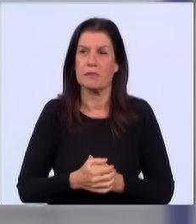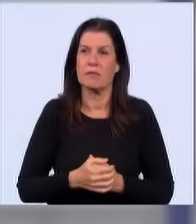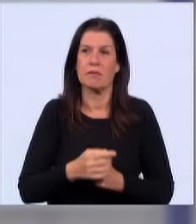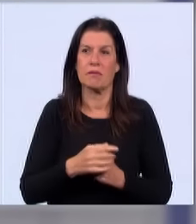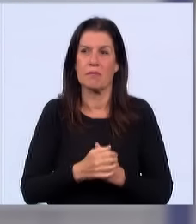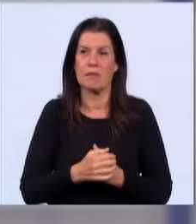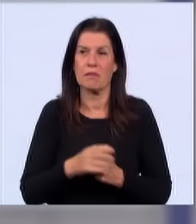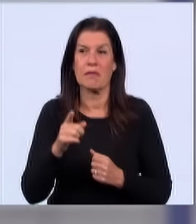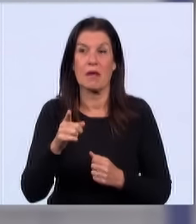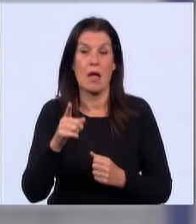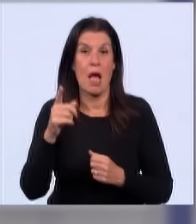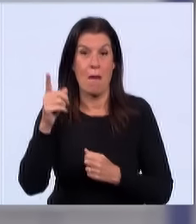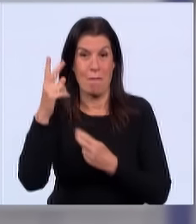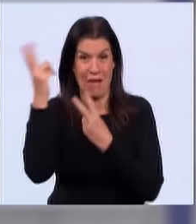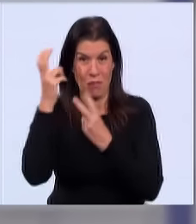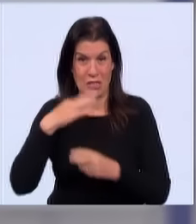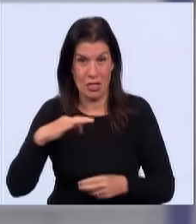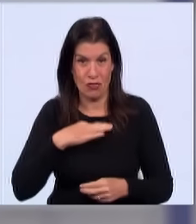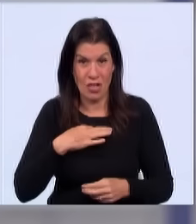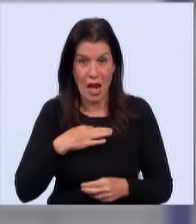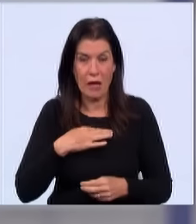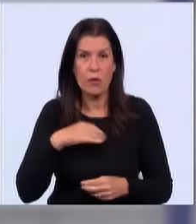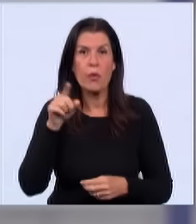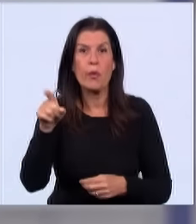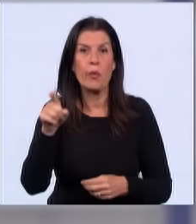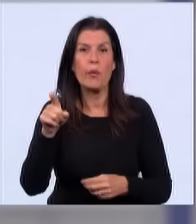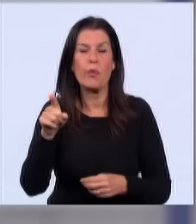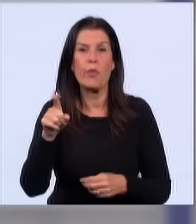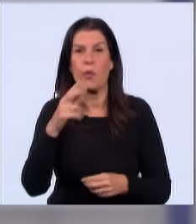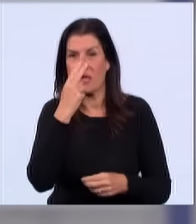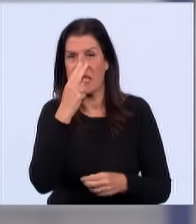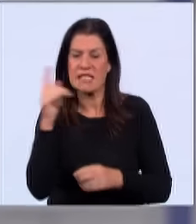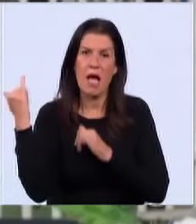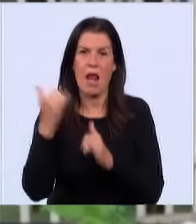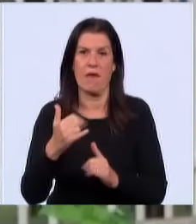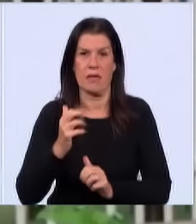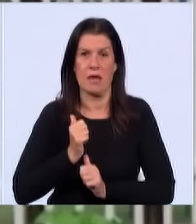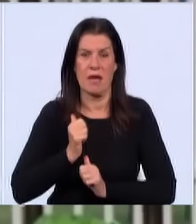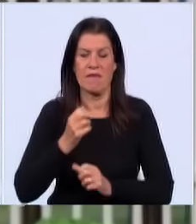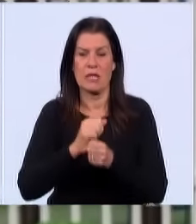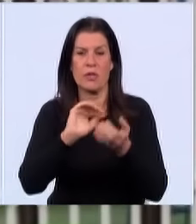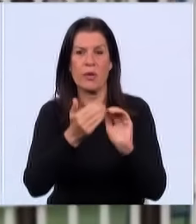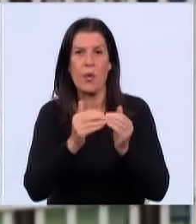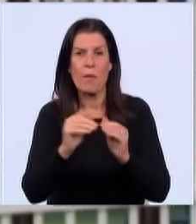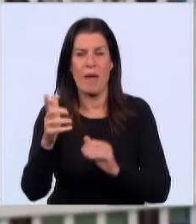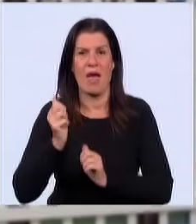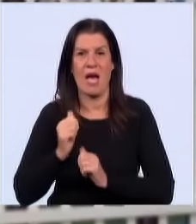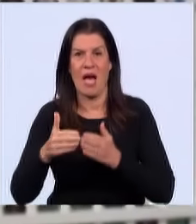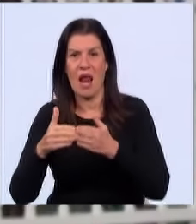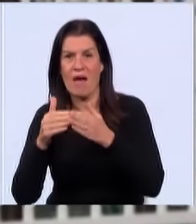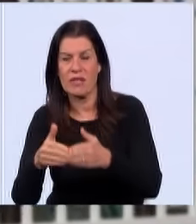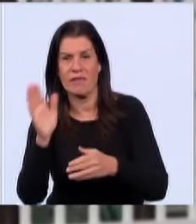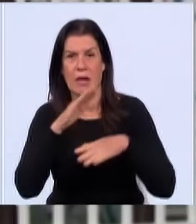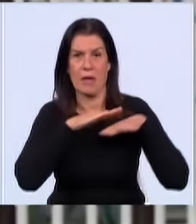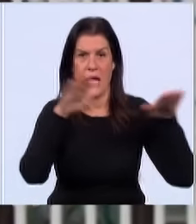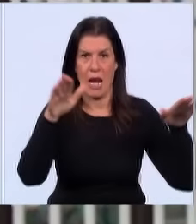המידע שבידינו, הוא בעיקר עסק בניסיון להביא כוחות, לתאם את פעולת חיל הים, חיל האוויר, גם אם היה נוהג בצורה מושלמת, בוודאי לא היה